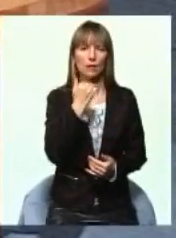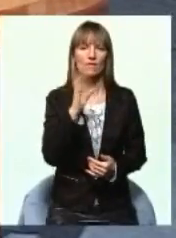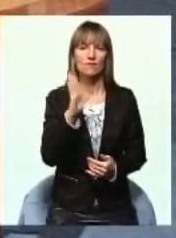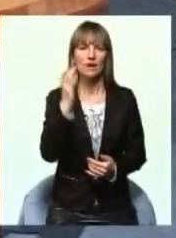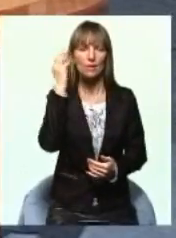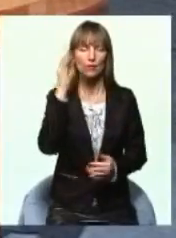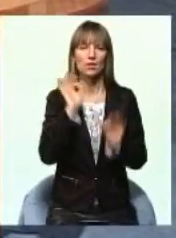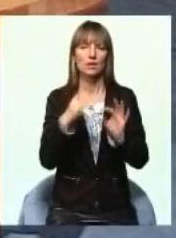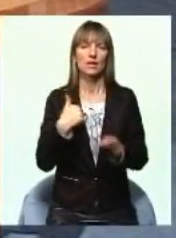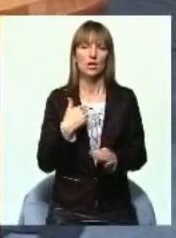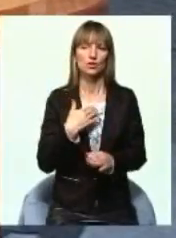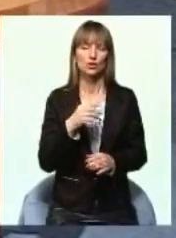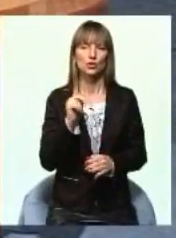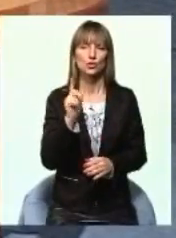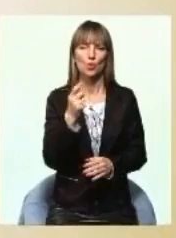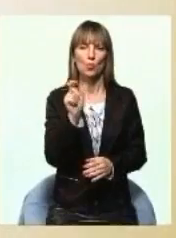наші чомусики.